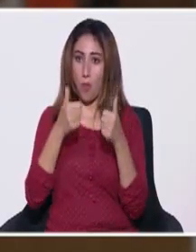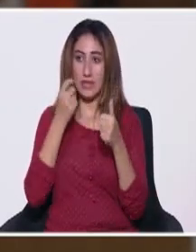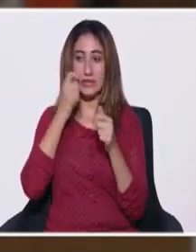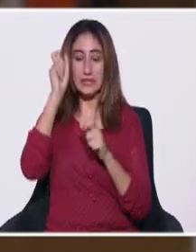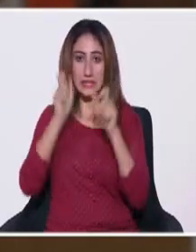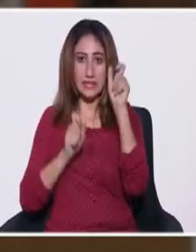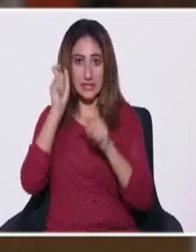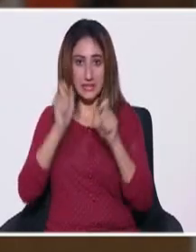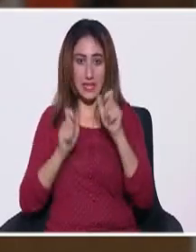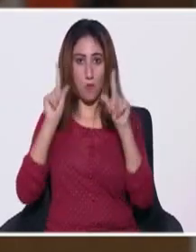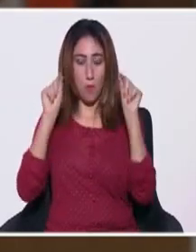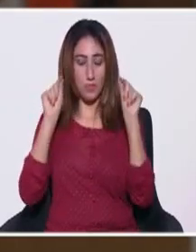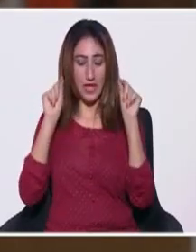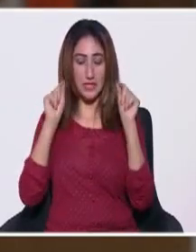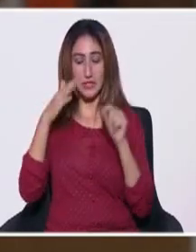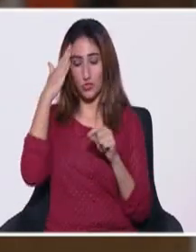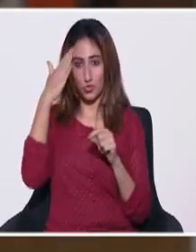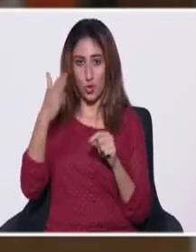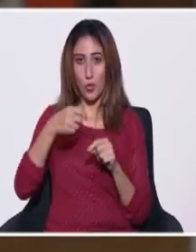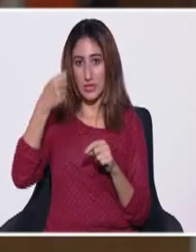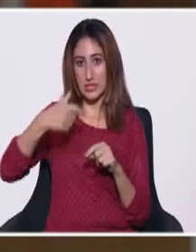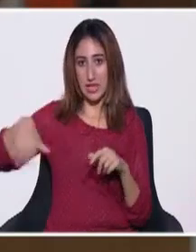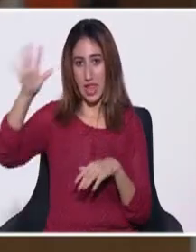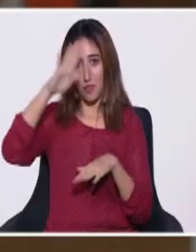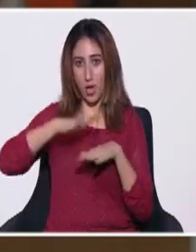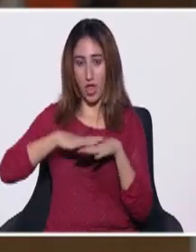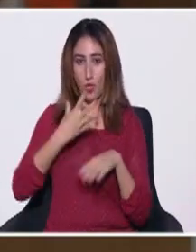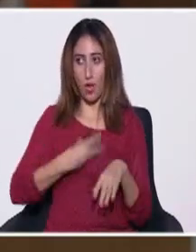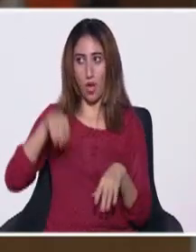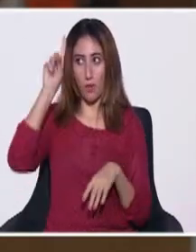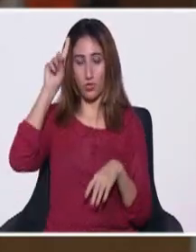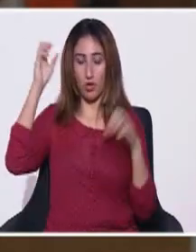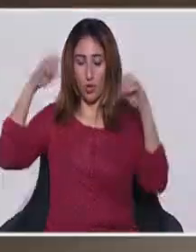للانسانيه. نشكركم والسلام عليكم ورحمه الله وبركاته.